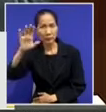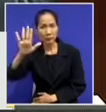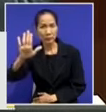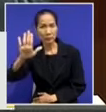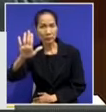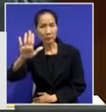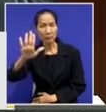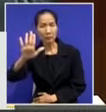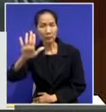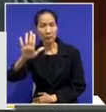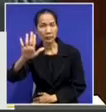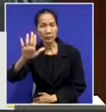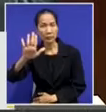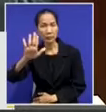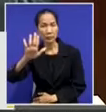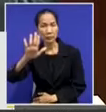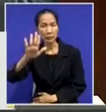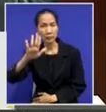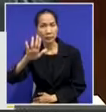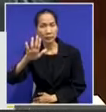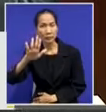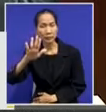605นายสวัสดิ์สมัครพงษ